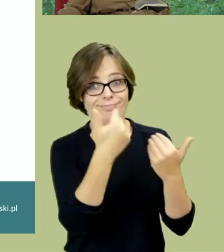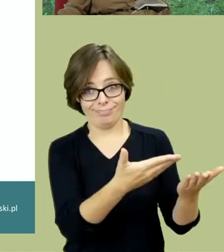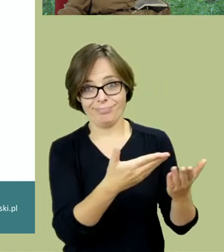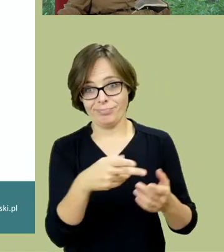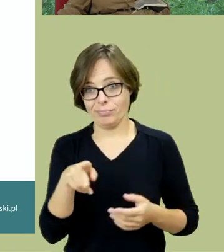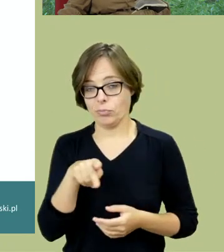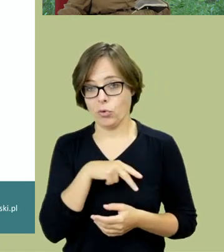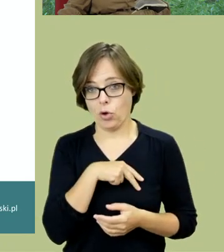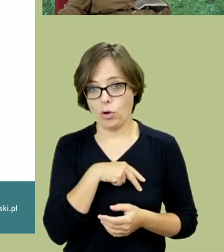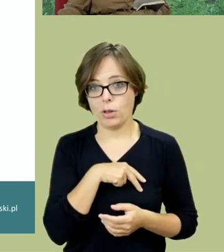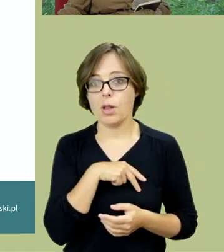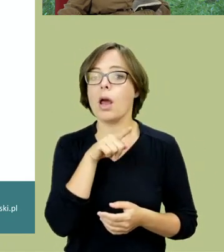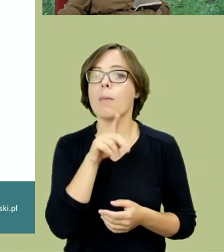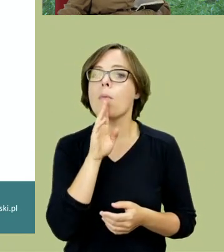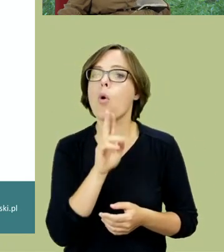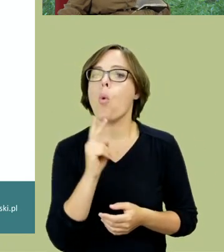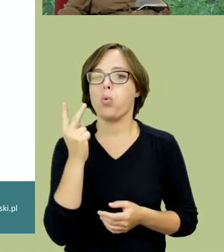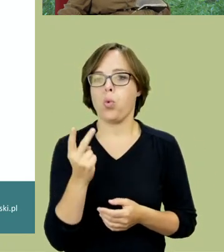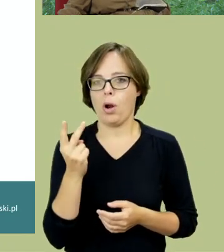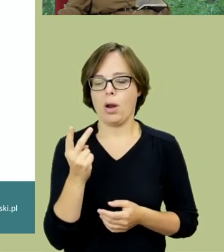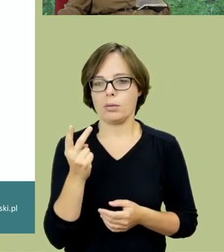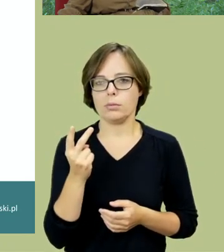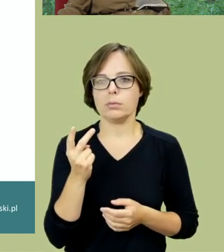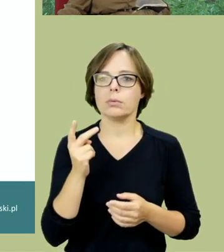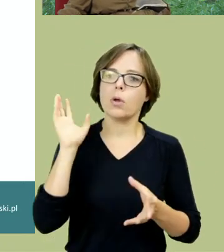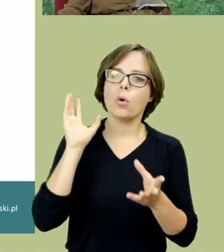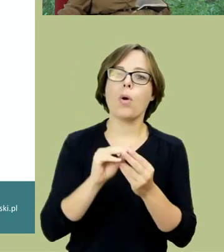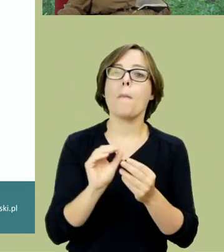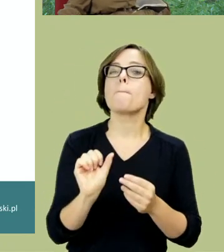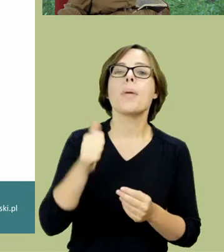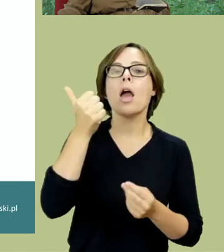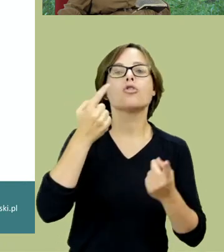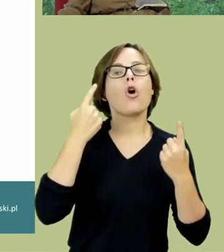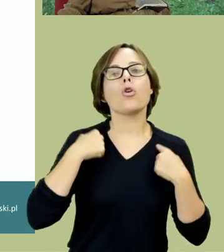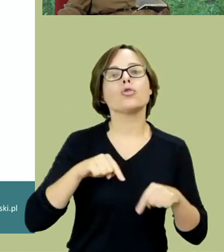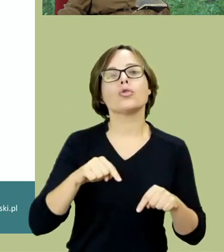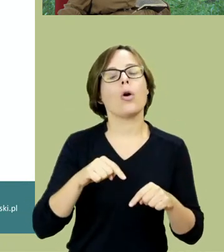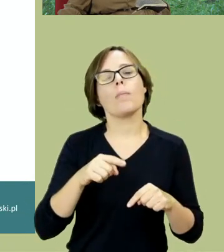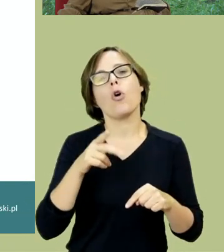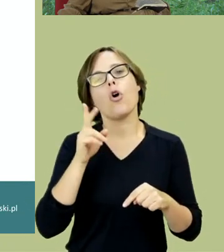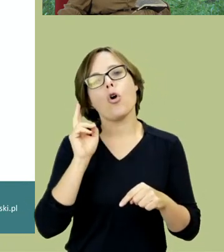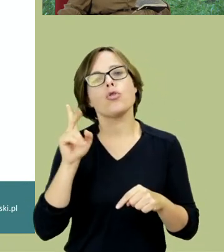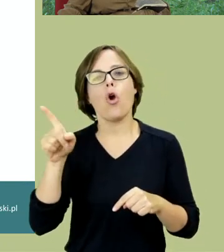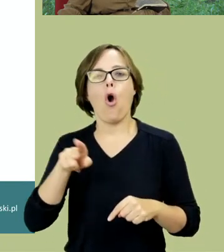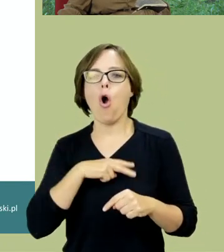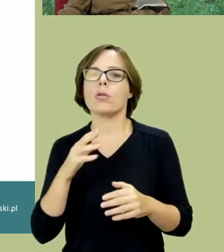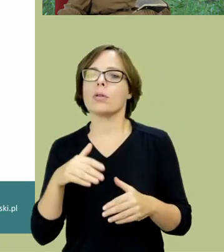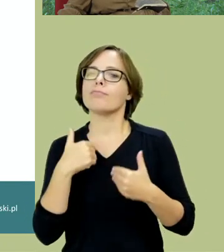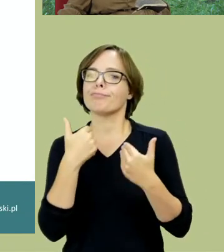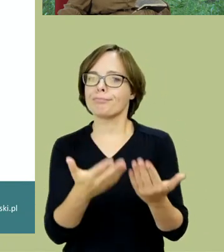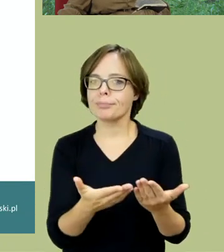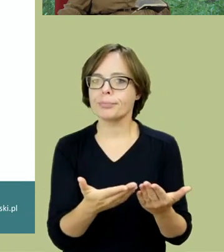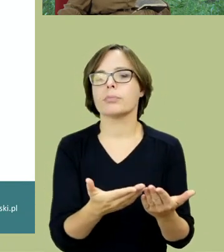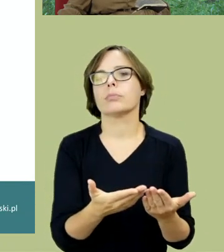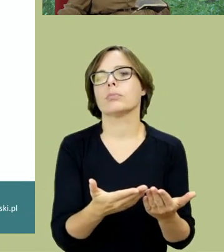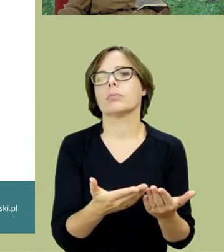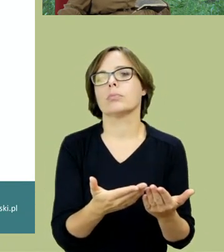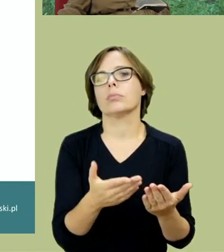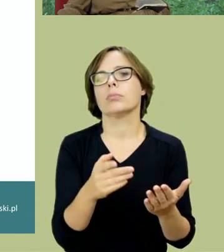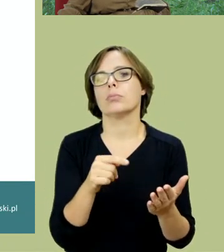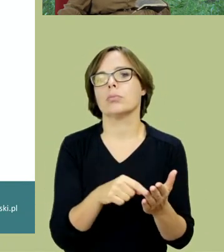odznaczenie jako druga osoba w państwie. Pierwszą osobą, która otrzymała Krzyż